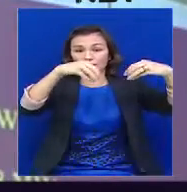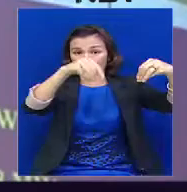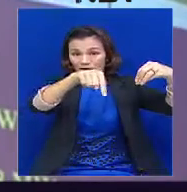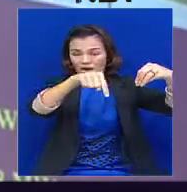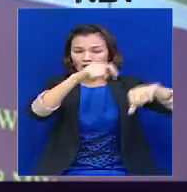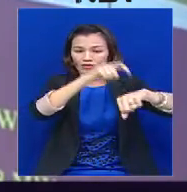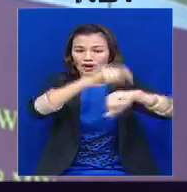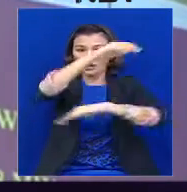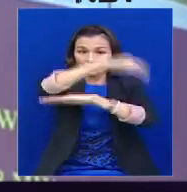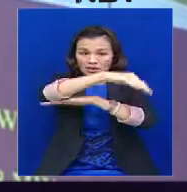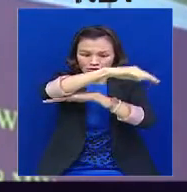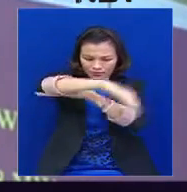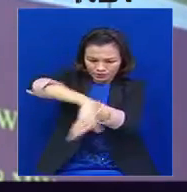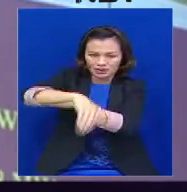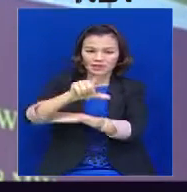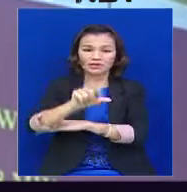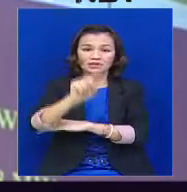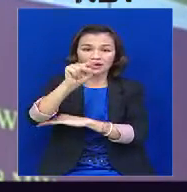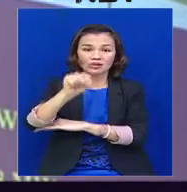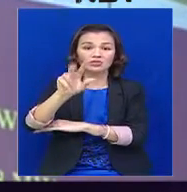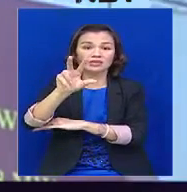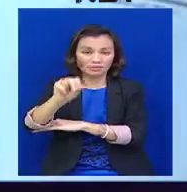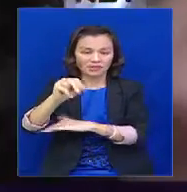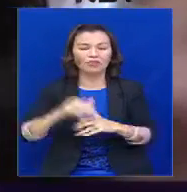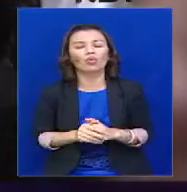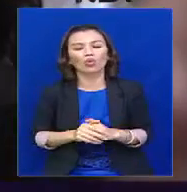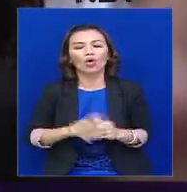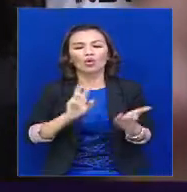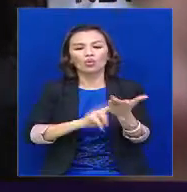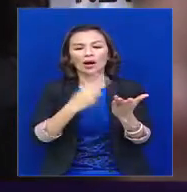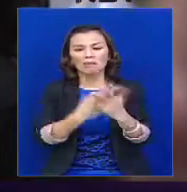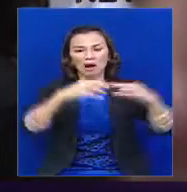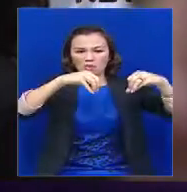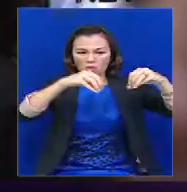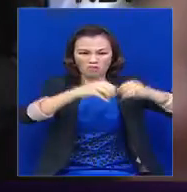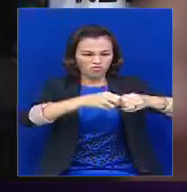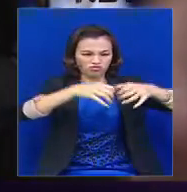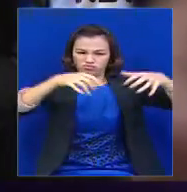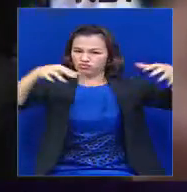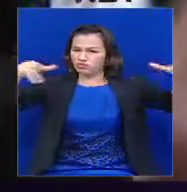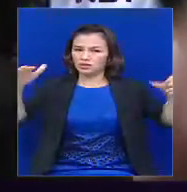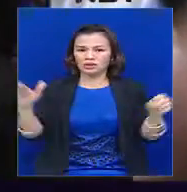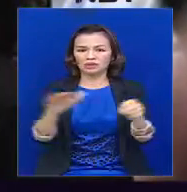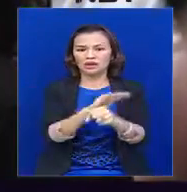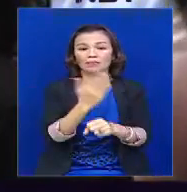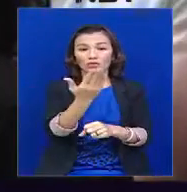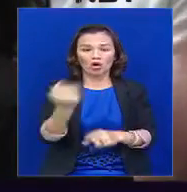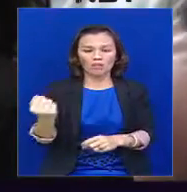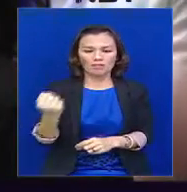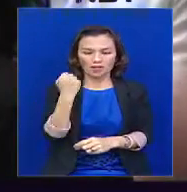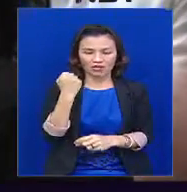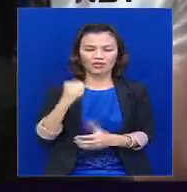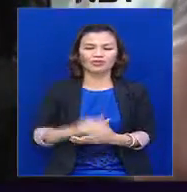18น- 21:30นซึ่งมีความต้องการใช้ไฟฟ้าสูงเพื่อความมั่นคงของระบบไฟฟ้า